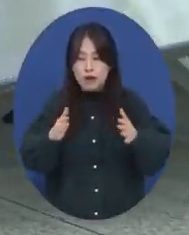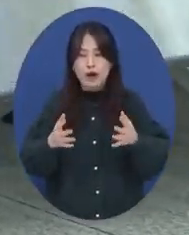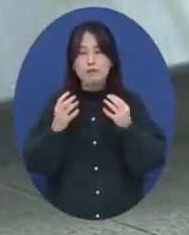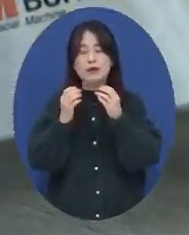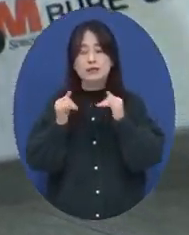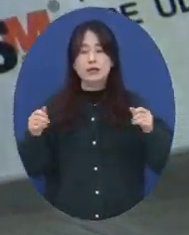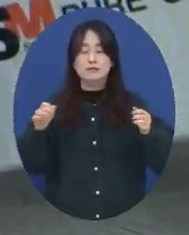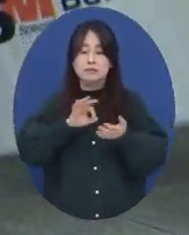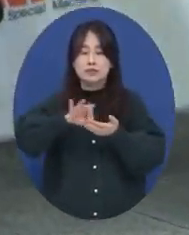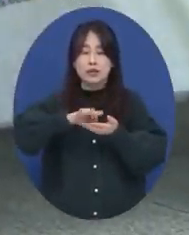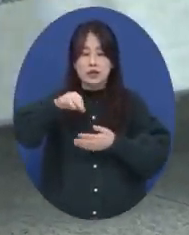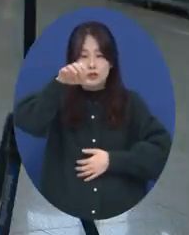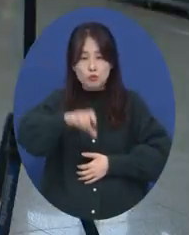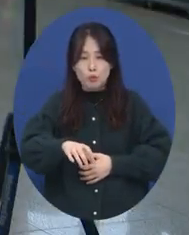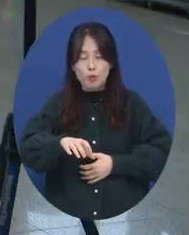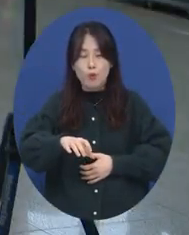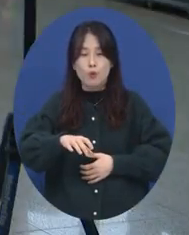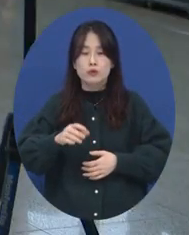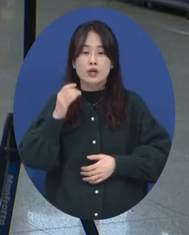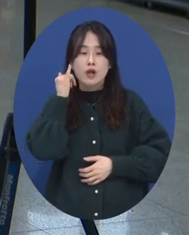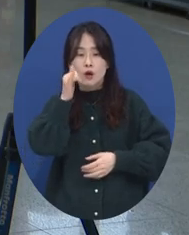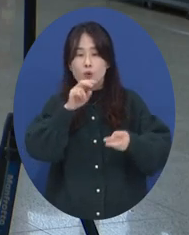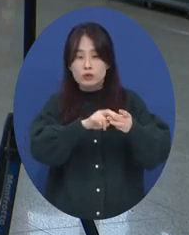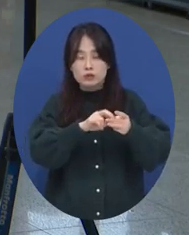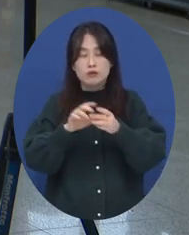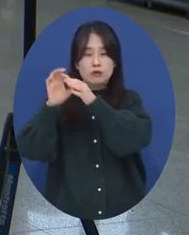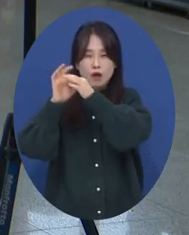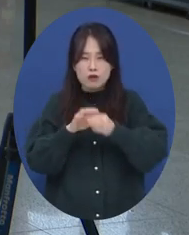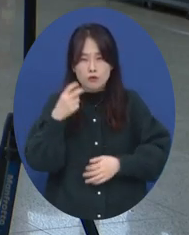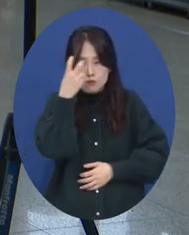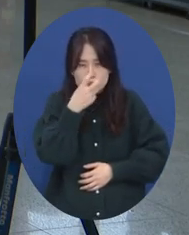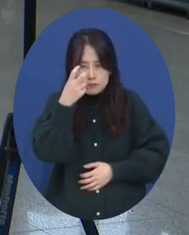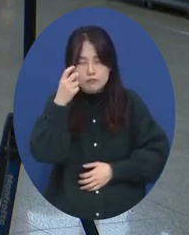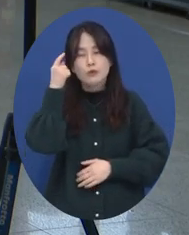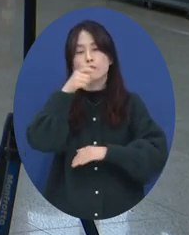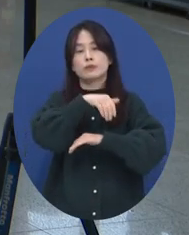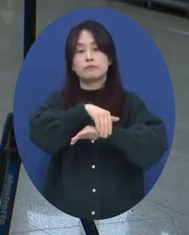콜센터 등에 사업장의 도 방역 점검을 할 방침입니다